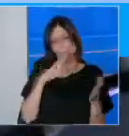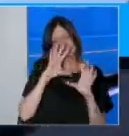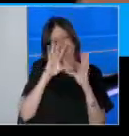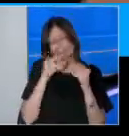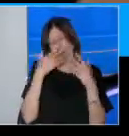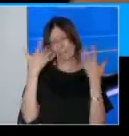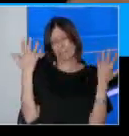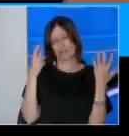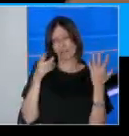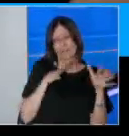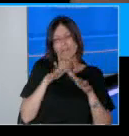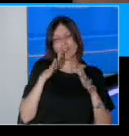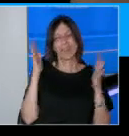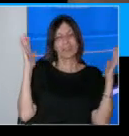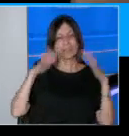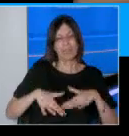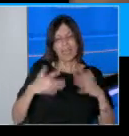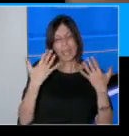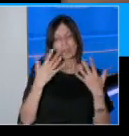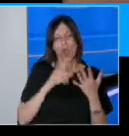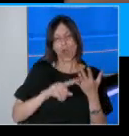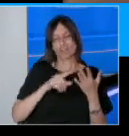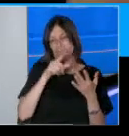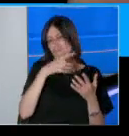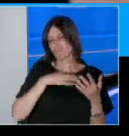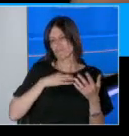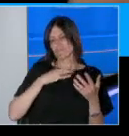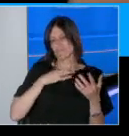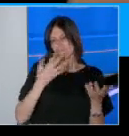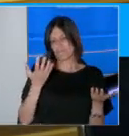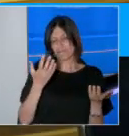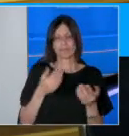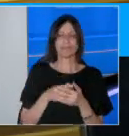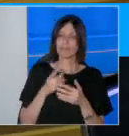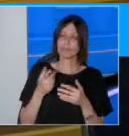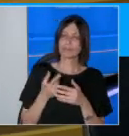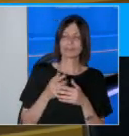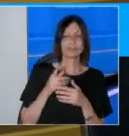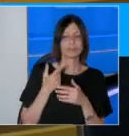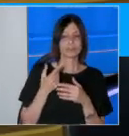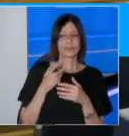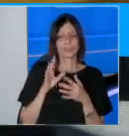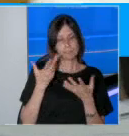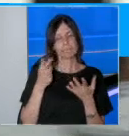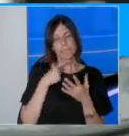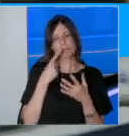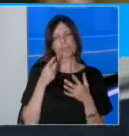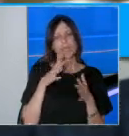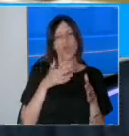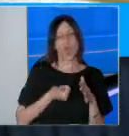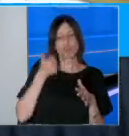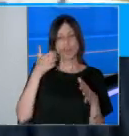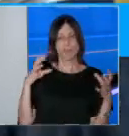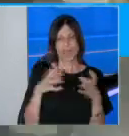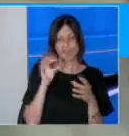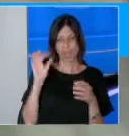ברור שהממשלה הזאת הולך להתפרק תוך כמה חודשים. אבל לכם לא אכפת להפקיר כל דבר. אז הממשלה הזאת תתפרק עוד כמה חודשים? ראש המפלגה שלך,